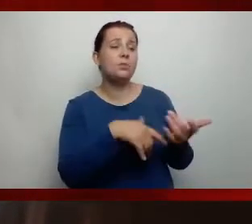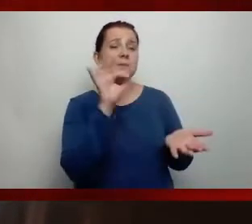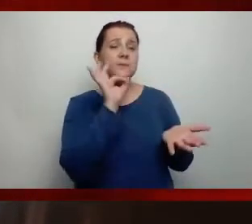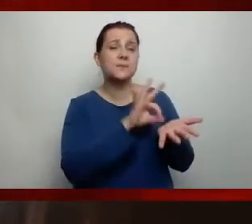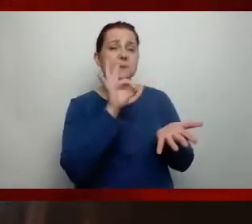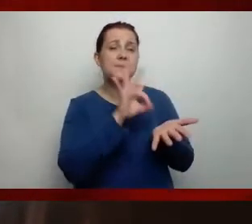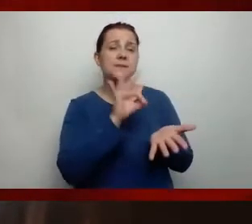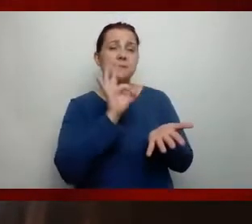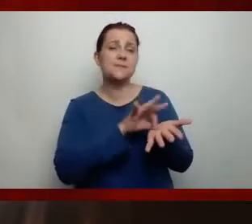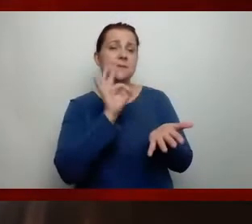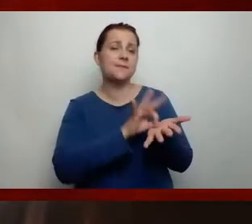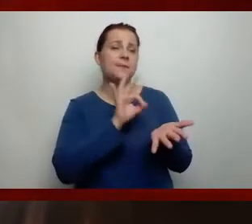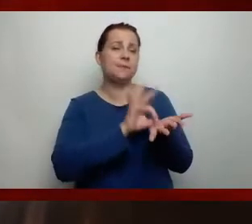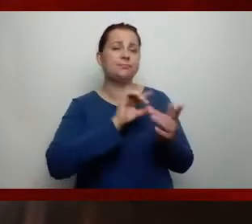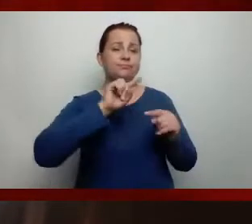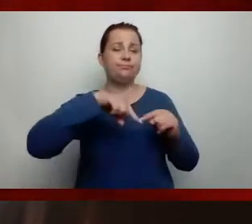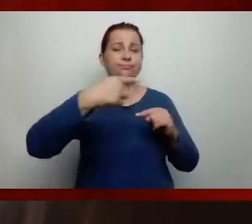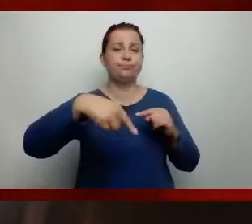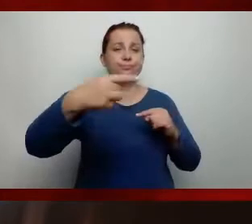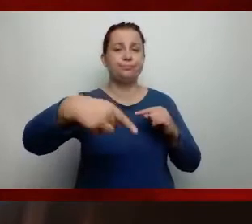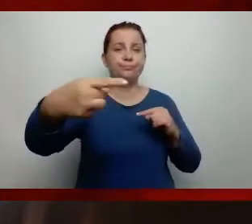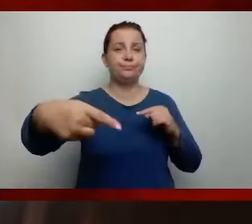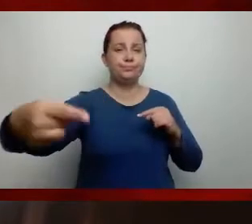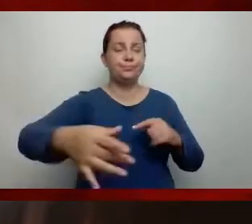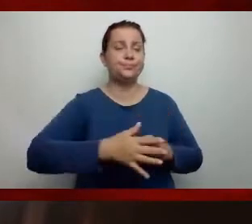i pod opieką właśnie